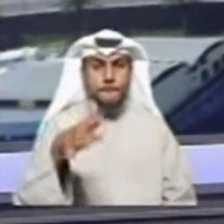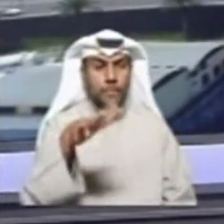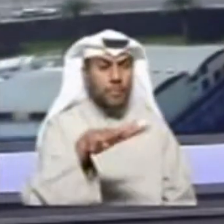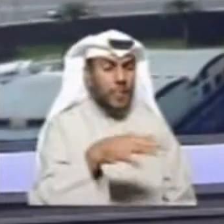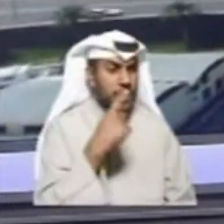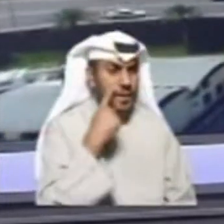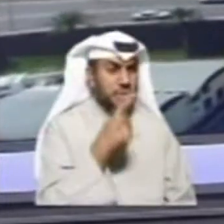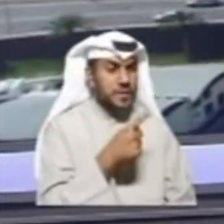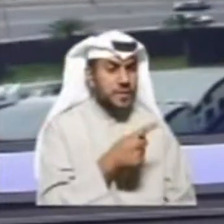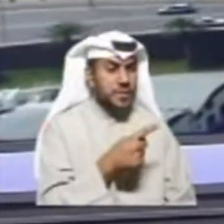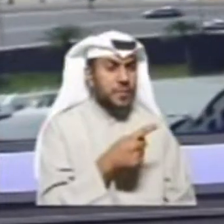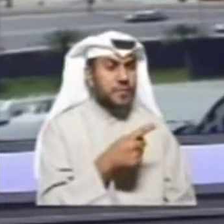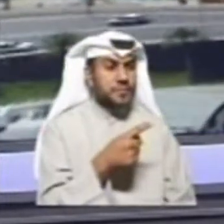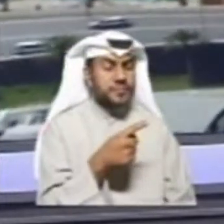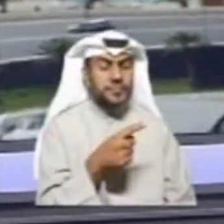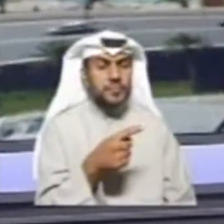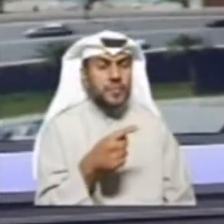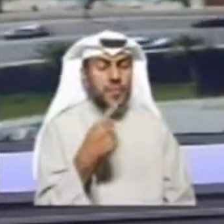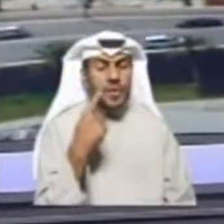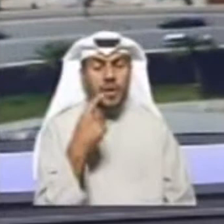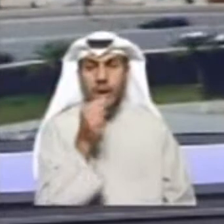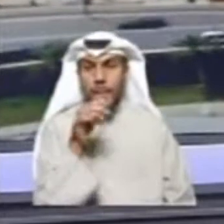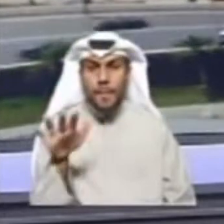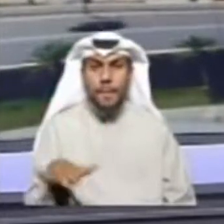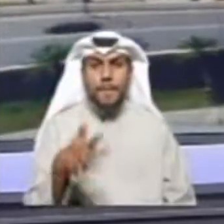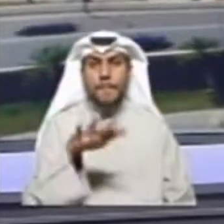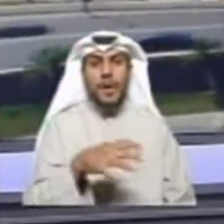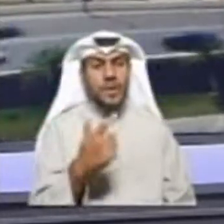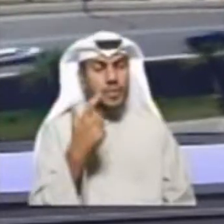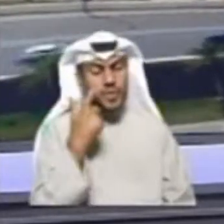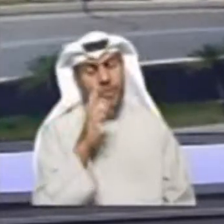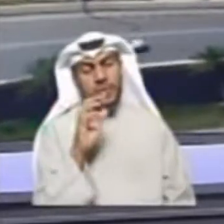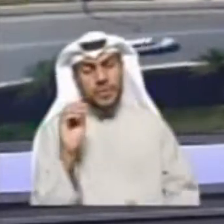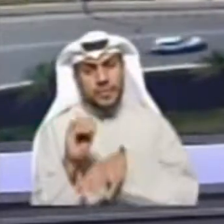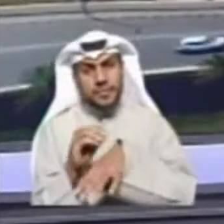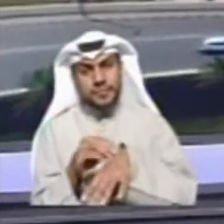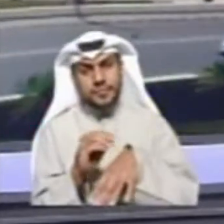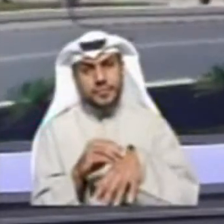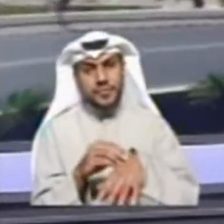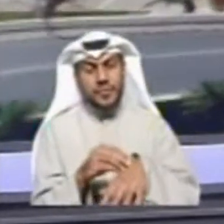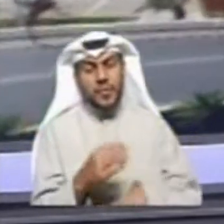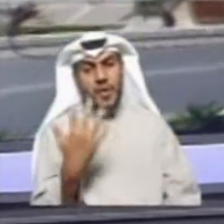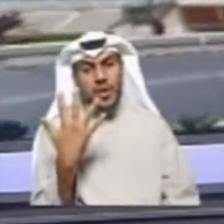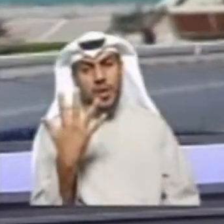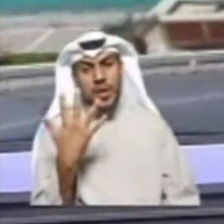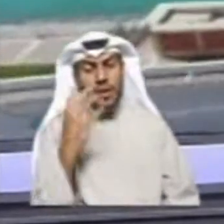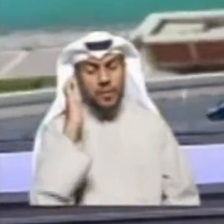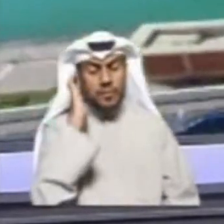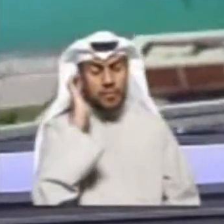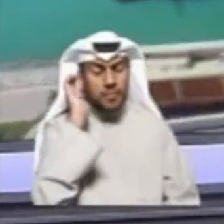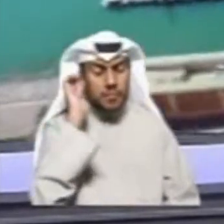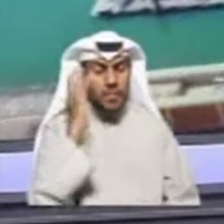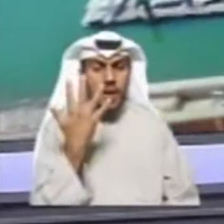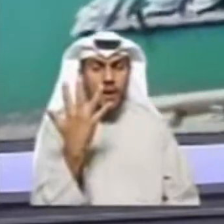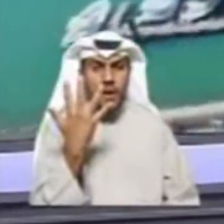معتدلة خلال 24 ساعة القادمة، قد تكون هناك ارتفاع الأمواج يصل إلى 5 أقدام خاصة في منتصف النهار، وذلك